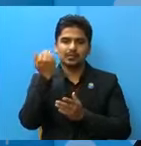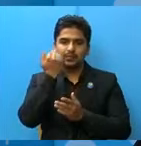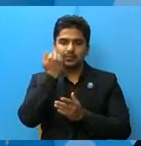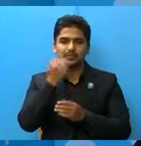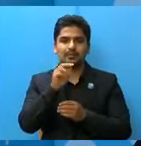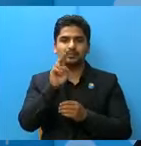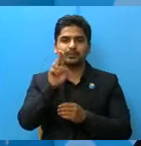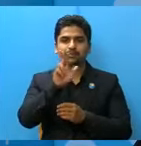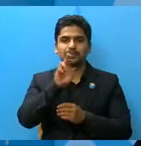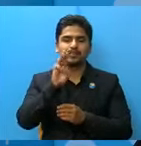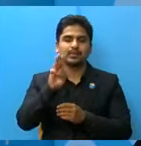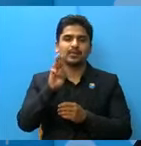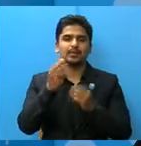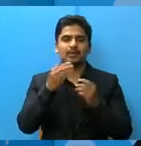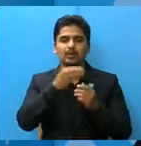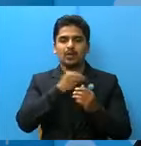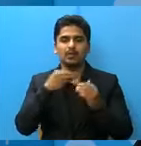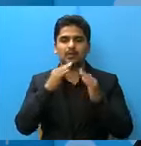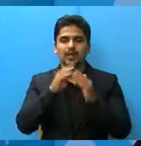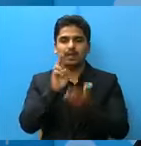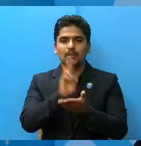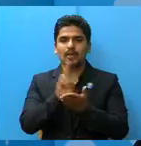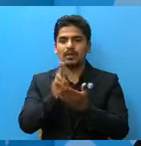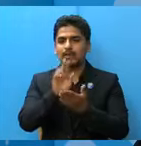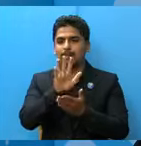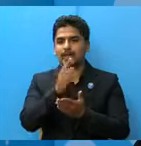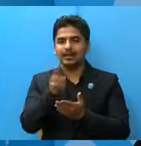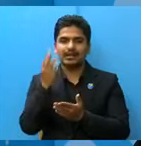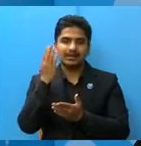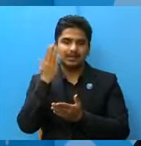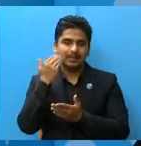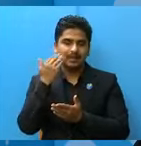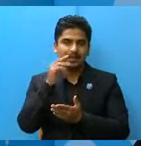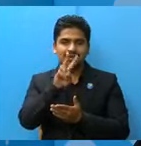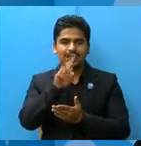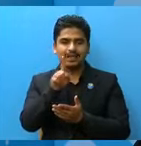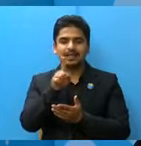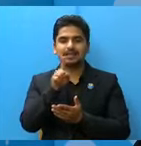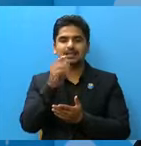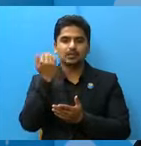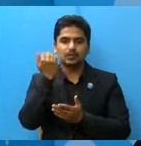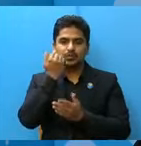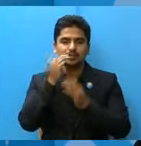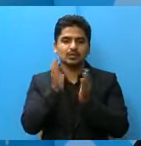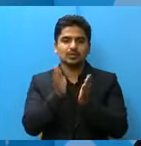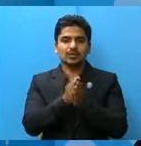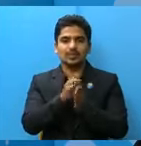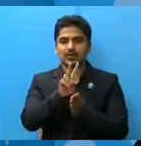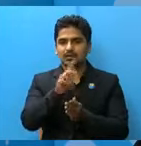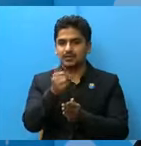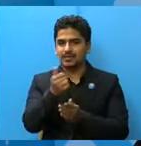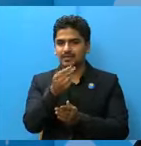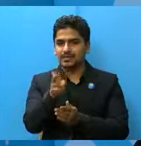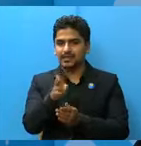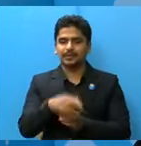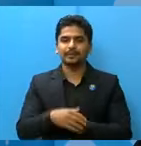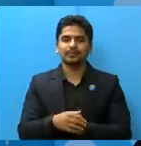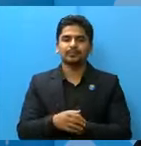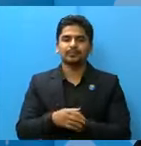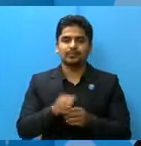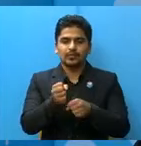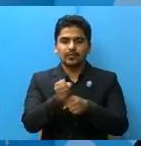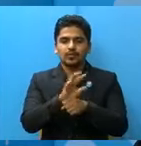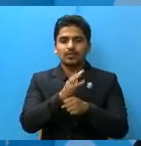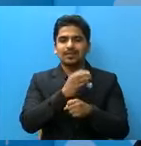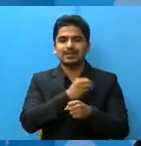अस्पताल बैरवा बाट पान जना महिला र एकाइस जना पुरुष गरी जम्मा 26 जना कोबिड